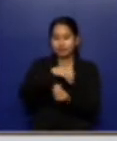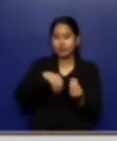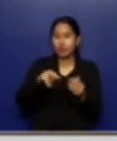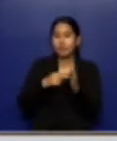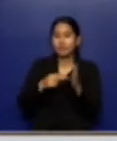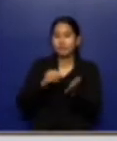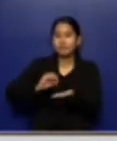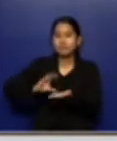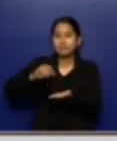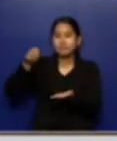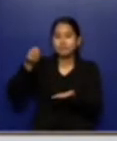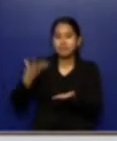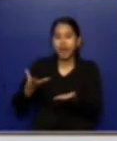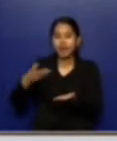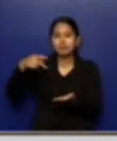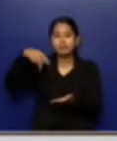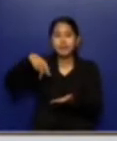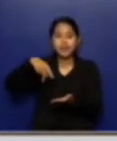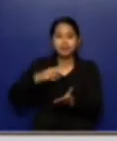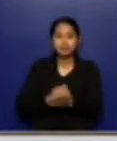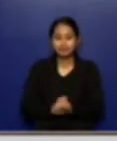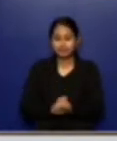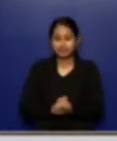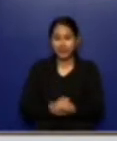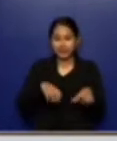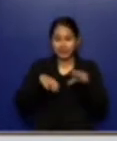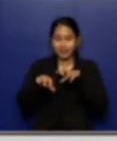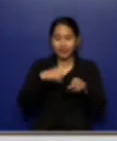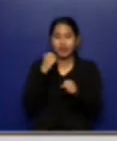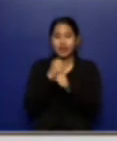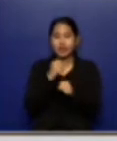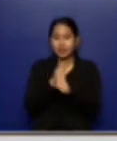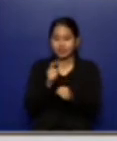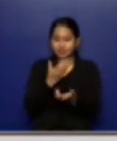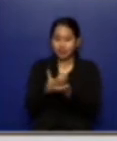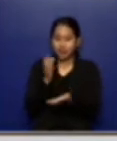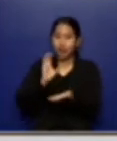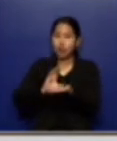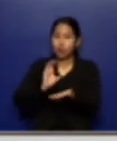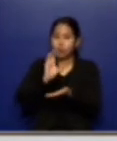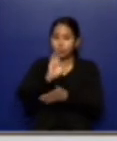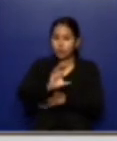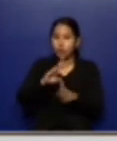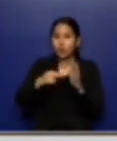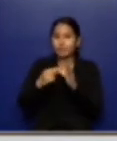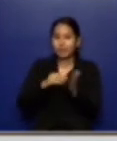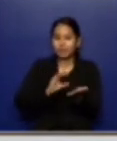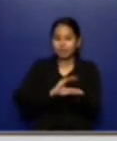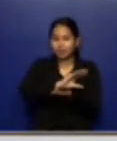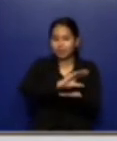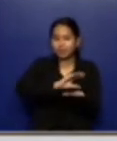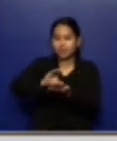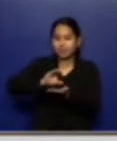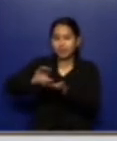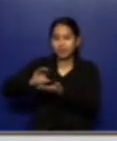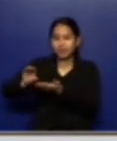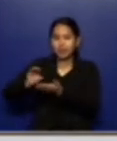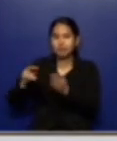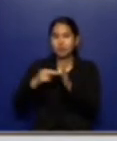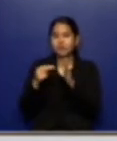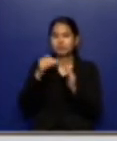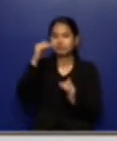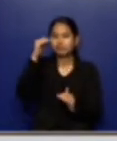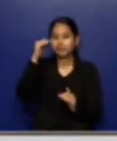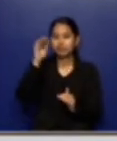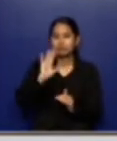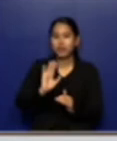ษฉะนั้นในการจัดเรื่องของงบลงทุนจะต้องกระจายเกิดความเป็นธรรมไม่เกิดความเหลื่อมล้ำ